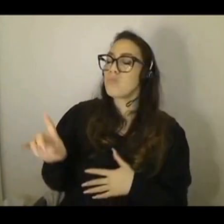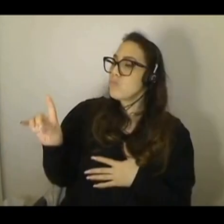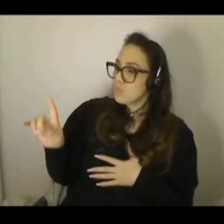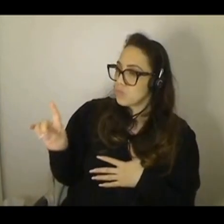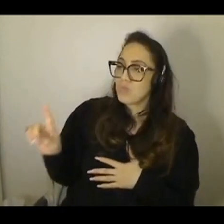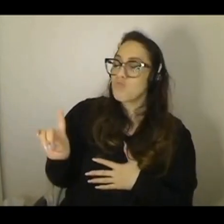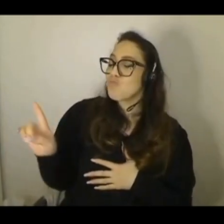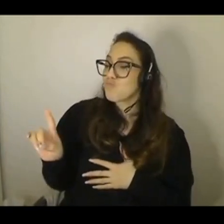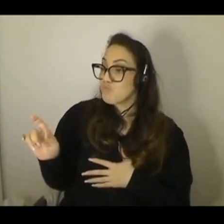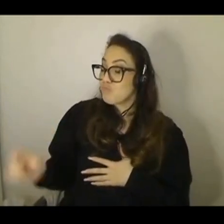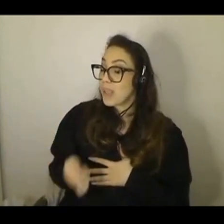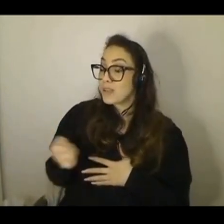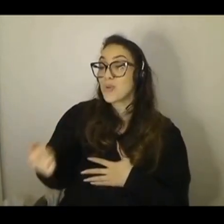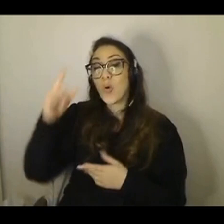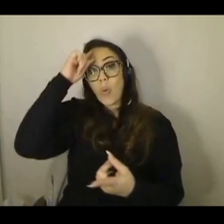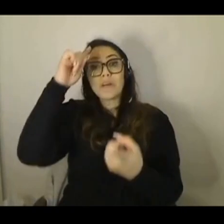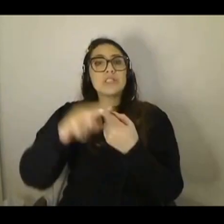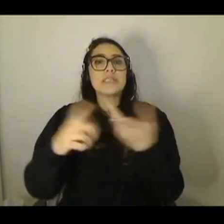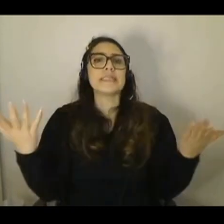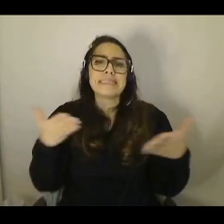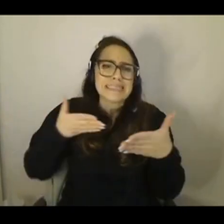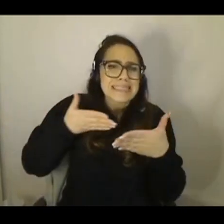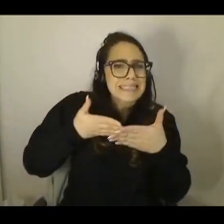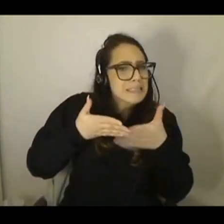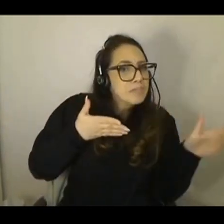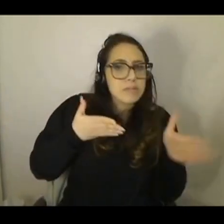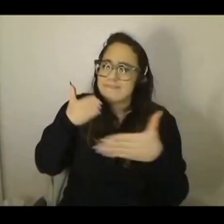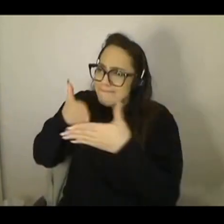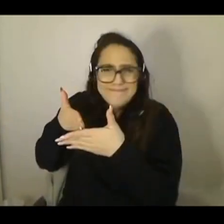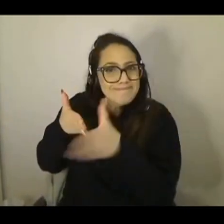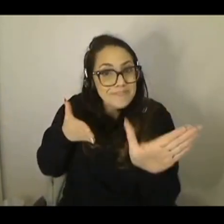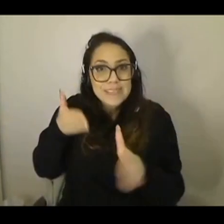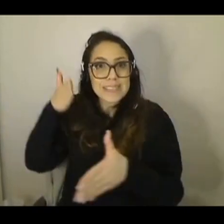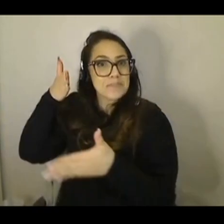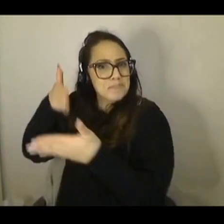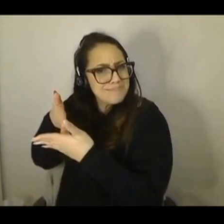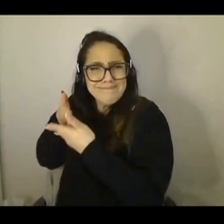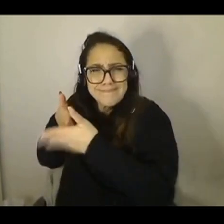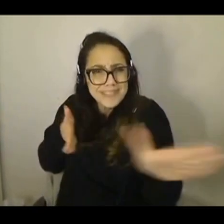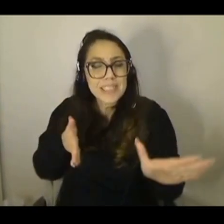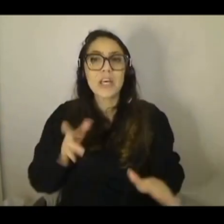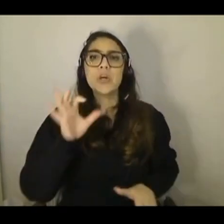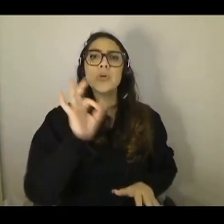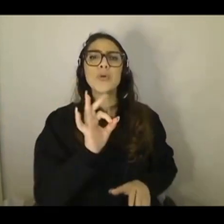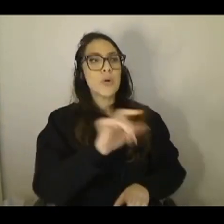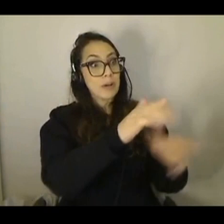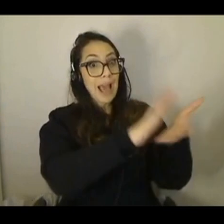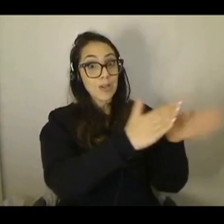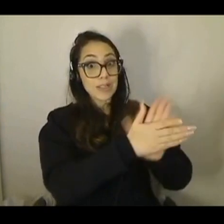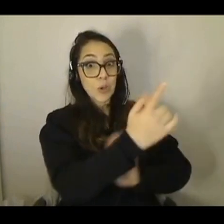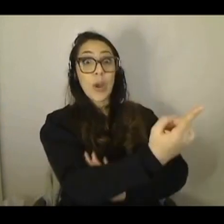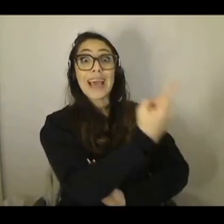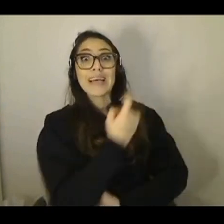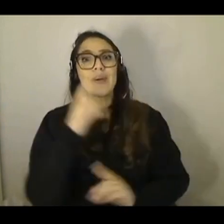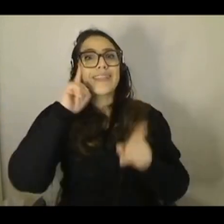de lever toutes les barrières discriminatoires. J'avais l'autre jour une question d'une association par rapport au vélo tandem.